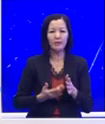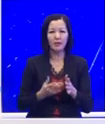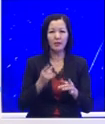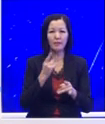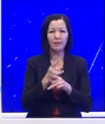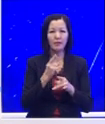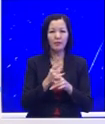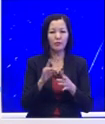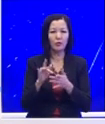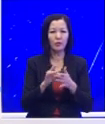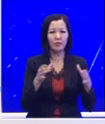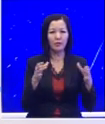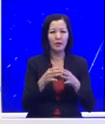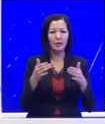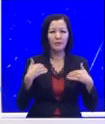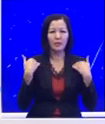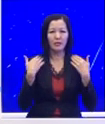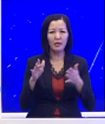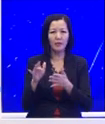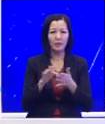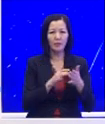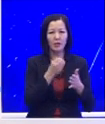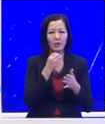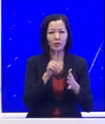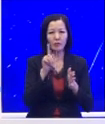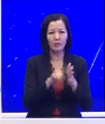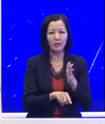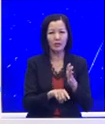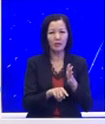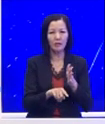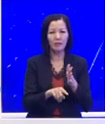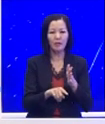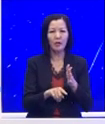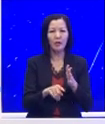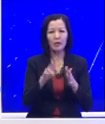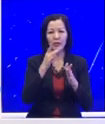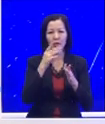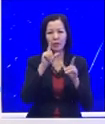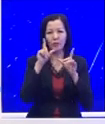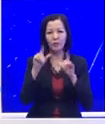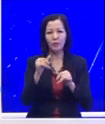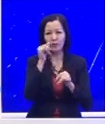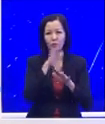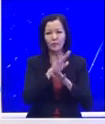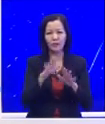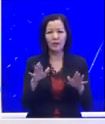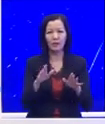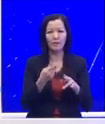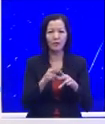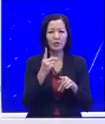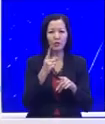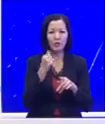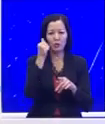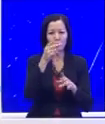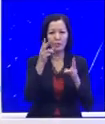туристической фирмы. Жителям региона предлагали путешествия с хорошими скидками. Однако выехать за рубеж и сэкономить люди так и не смогли. Почти